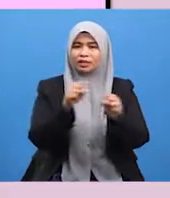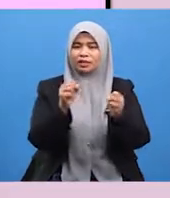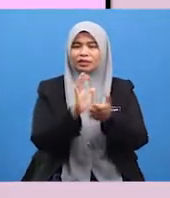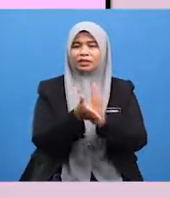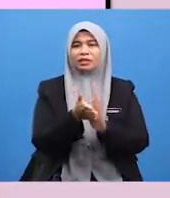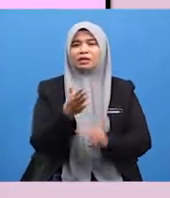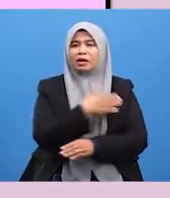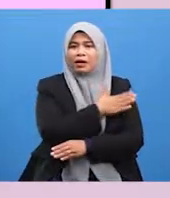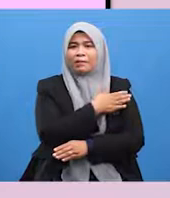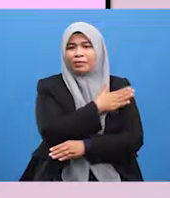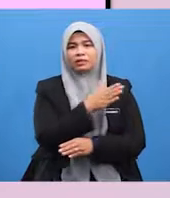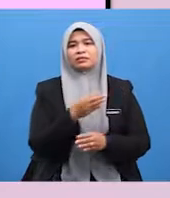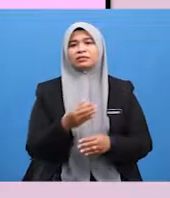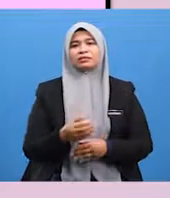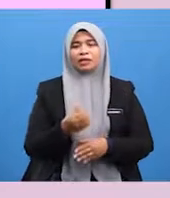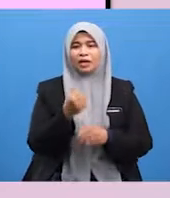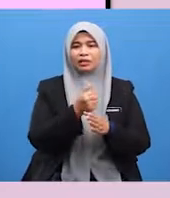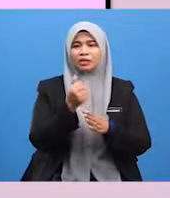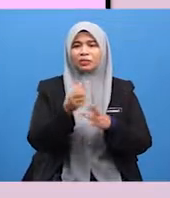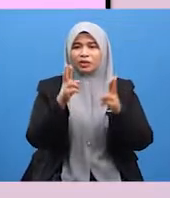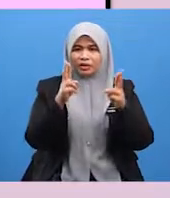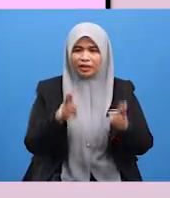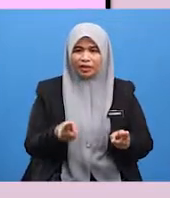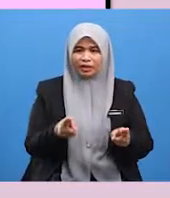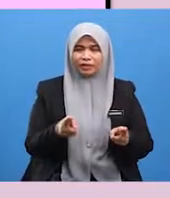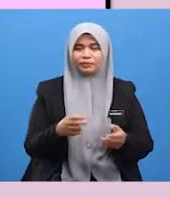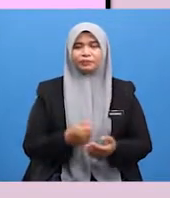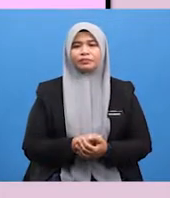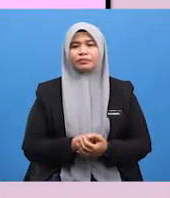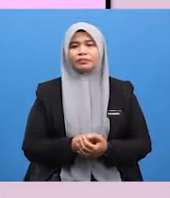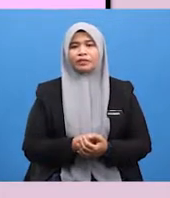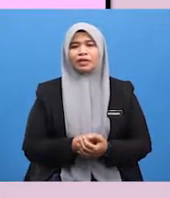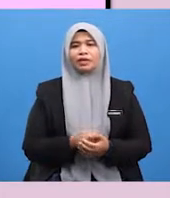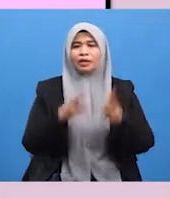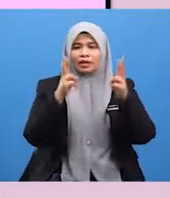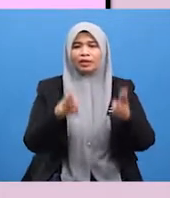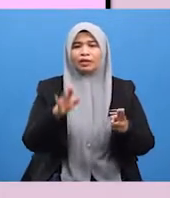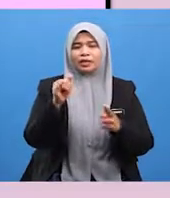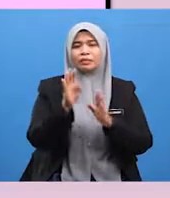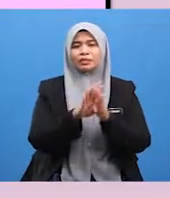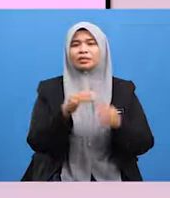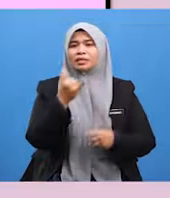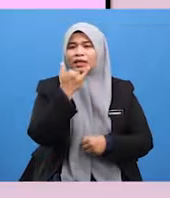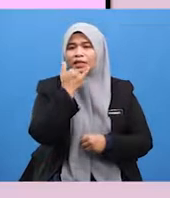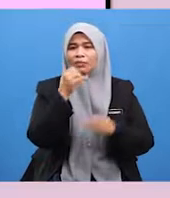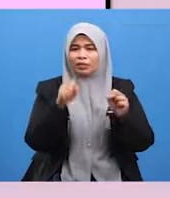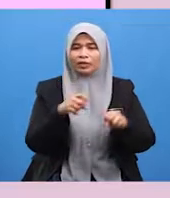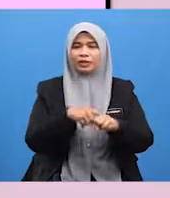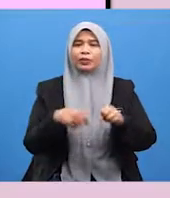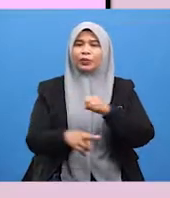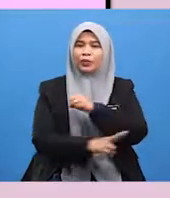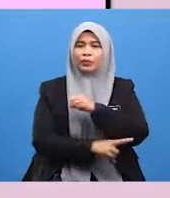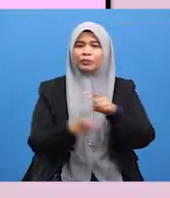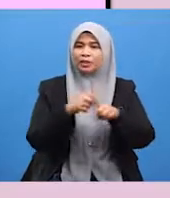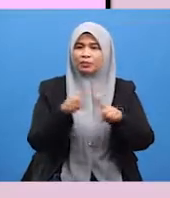Tribuana. Di dalam perjanjian ini, rakyat yang bersalah boleh dihukum